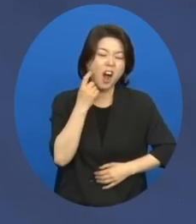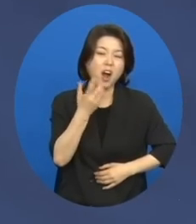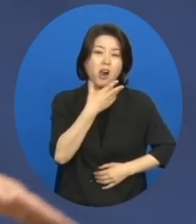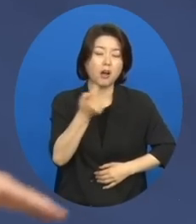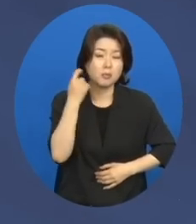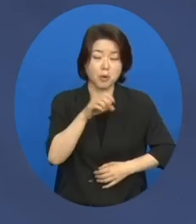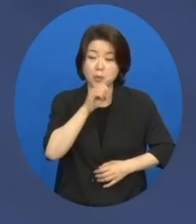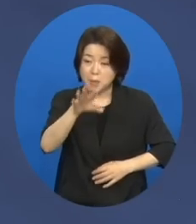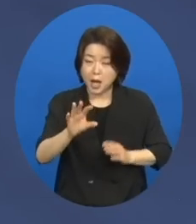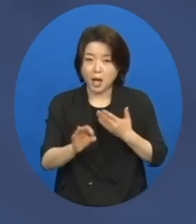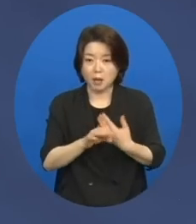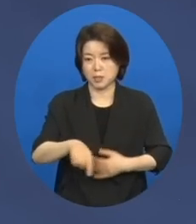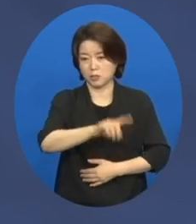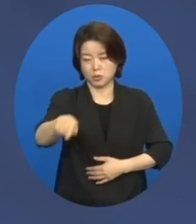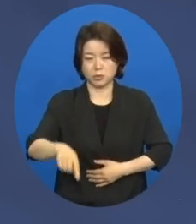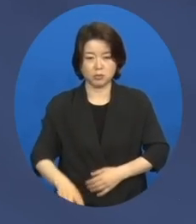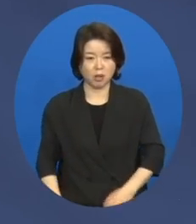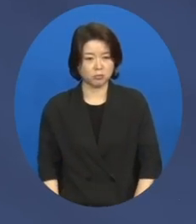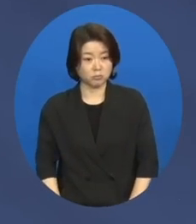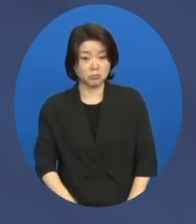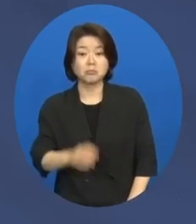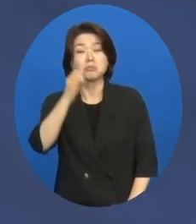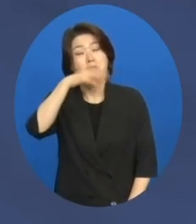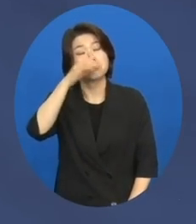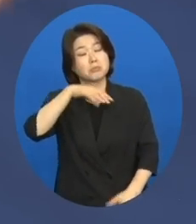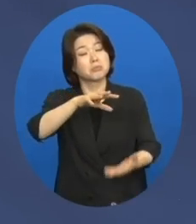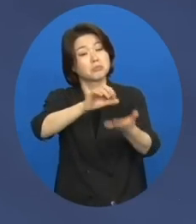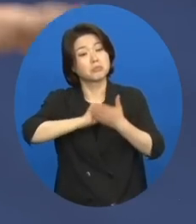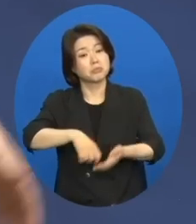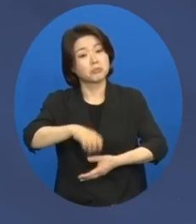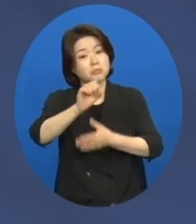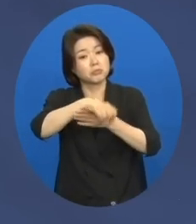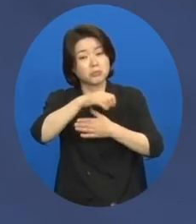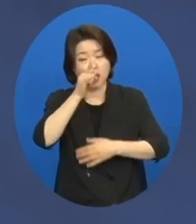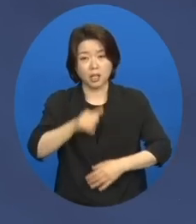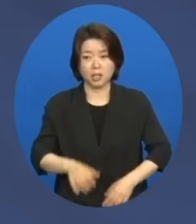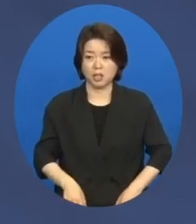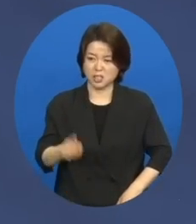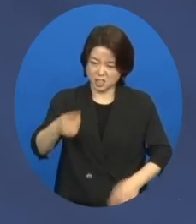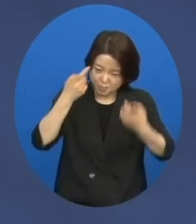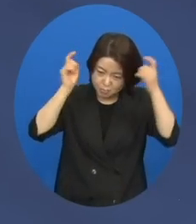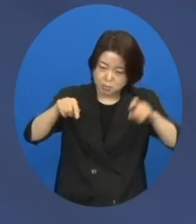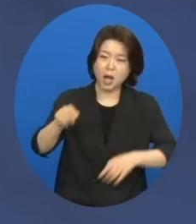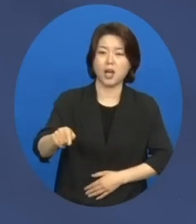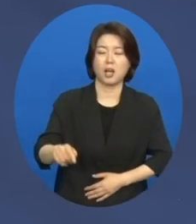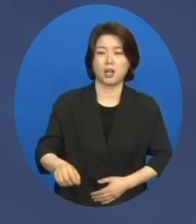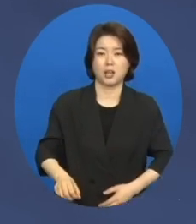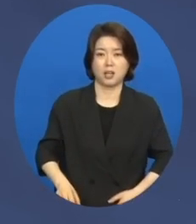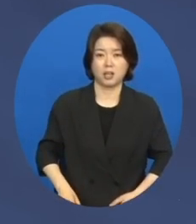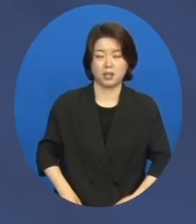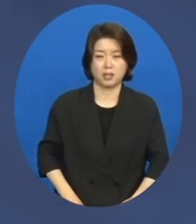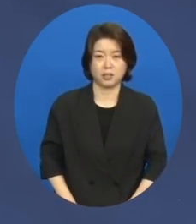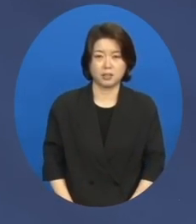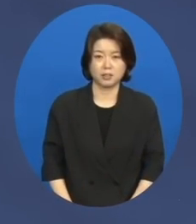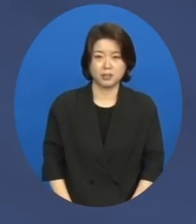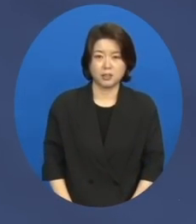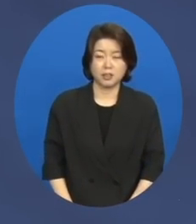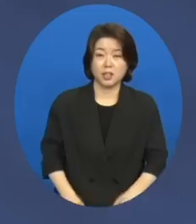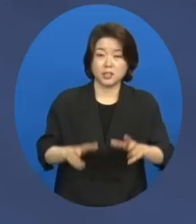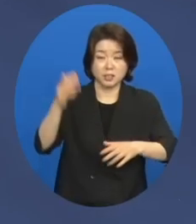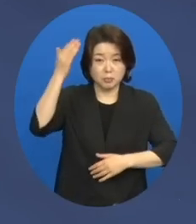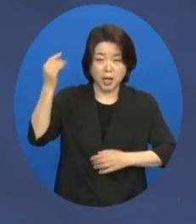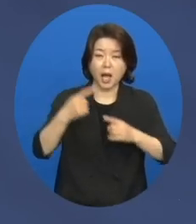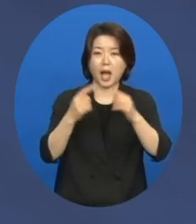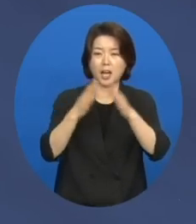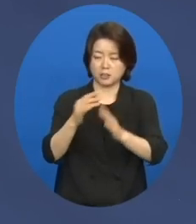하면 너희가 너무도 잘 용납하는구나. 이 무슨 어리석은 일이냐. 그 말이에요. 지금